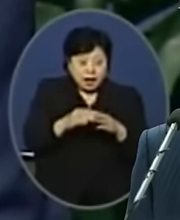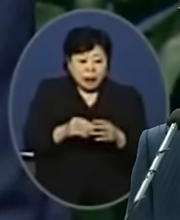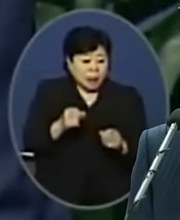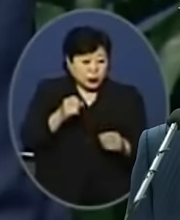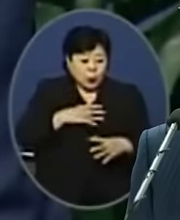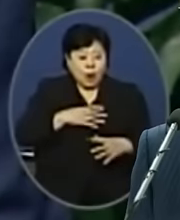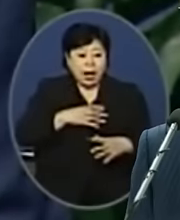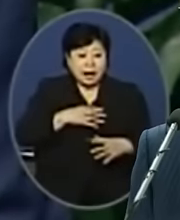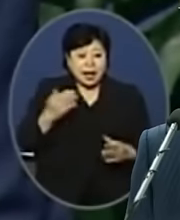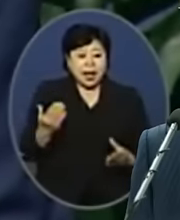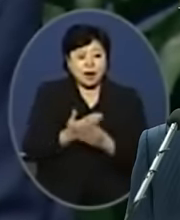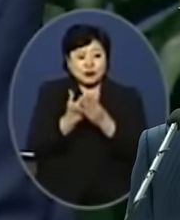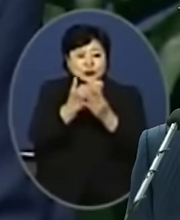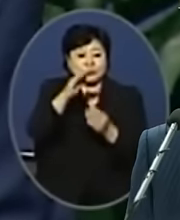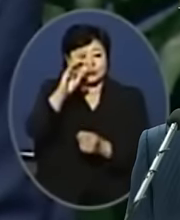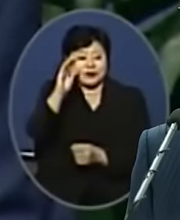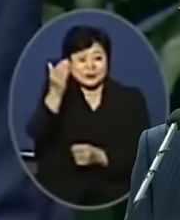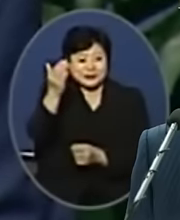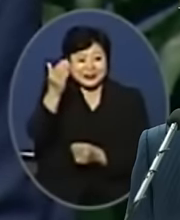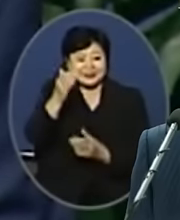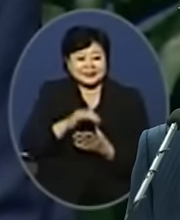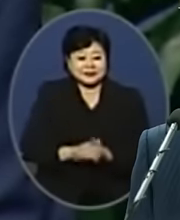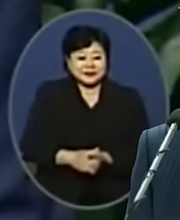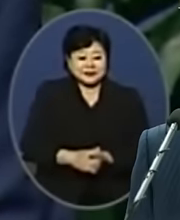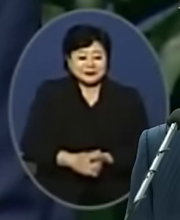차게 부흥되기 시작했습니다.